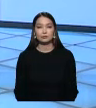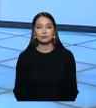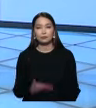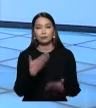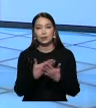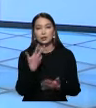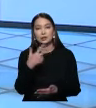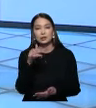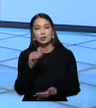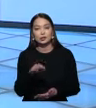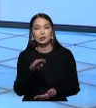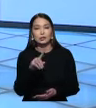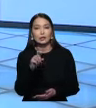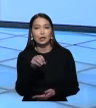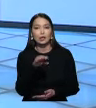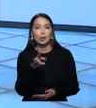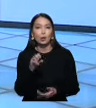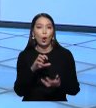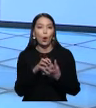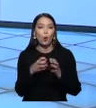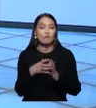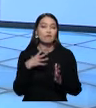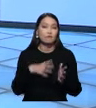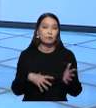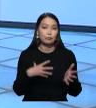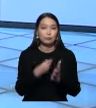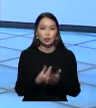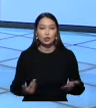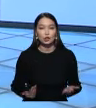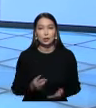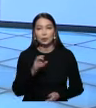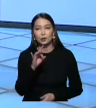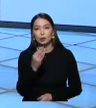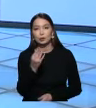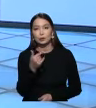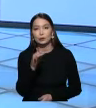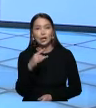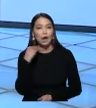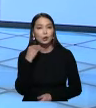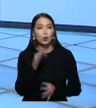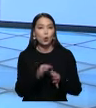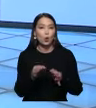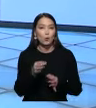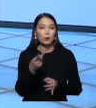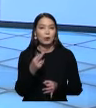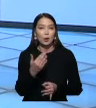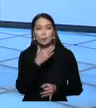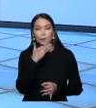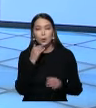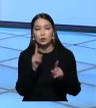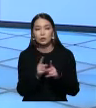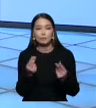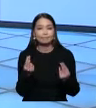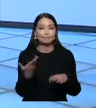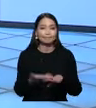Почти 30 тысяч тенге за тонну угля вынуждены платить жители села Бершугир в Актюбинской области. Для многих такие суммы